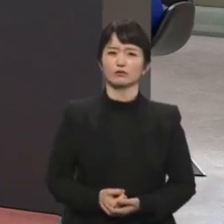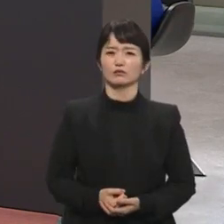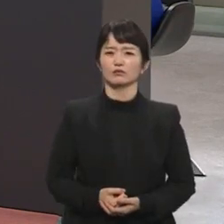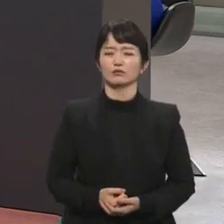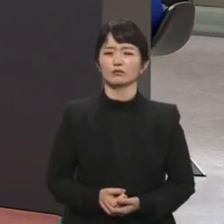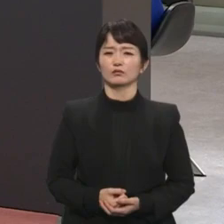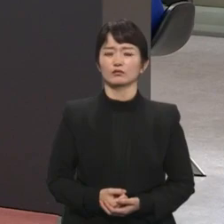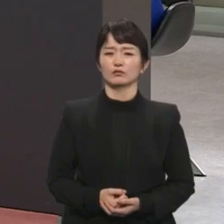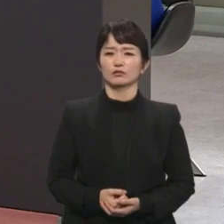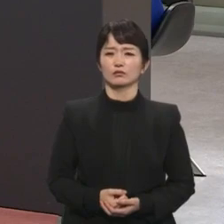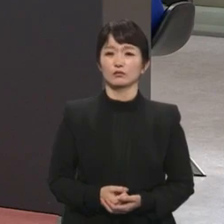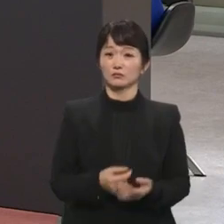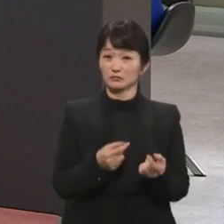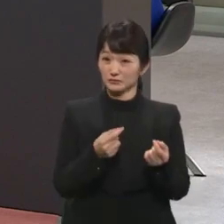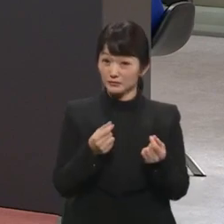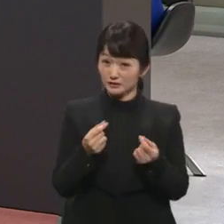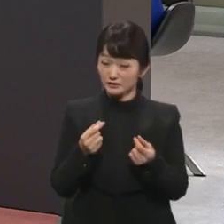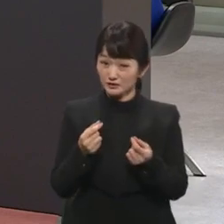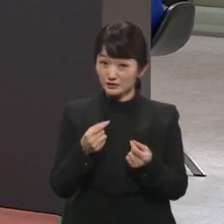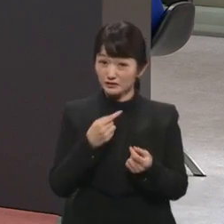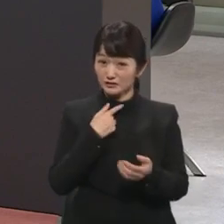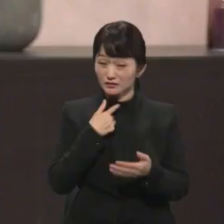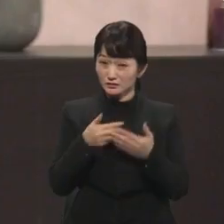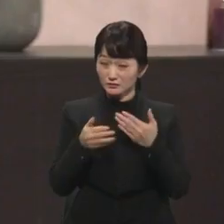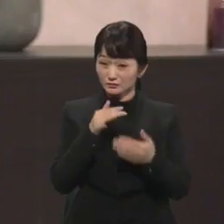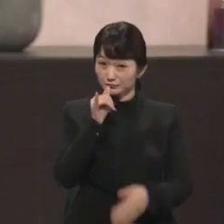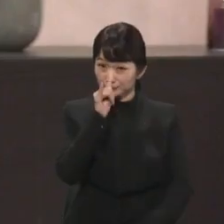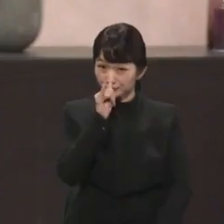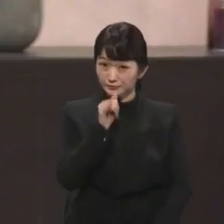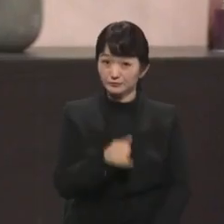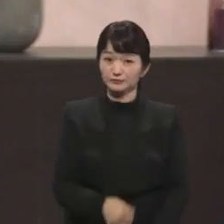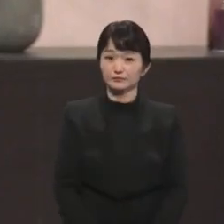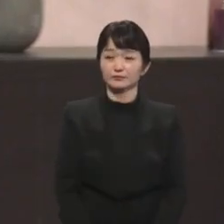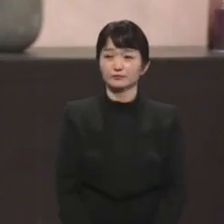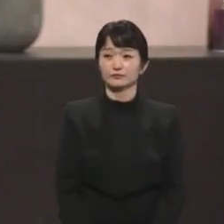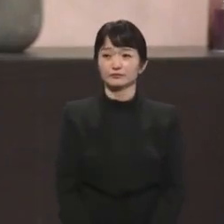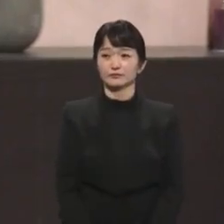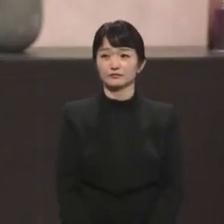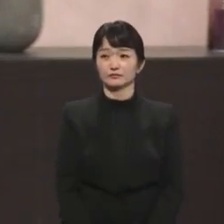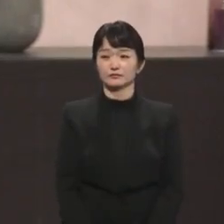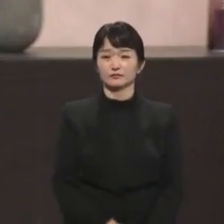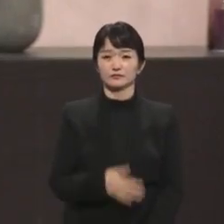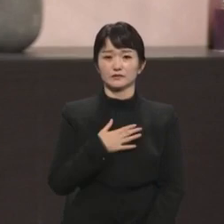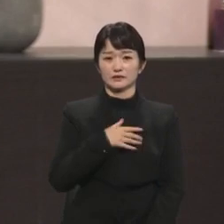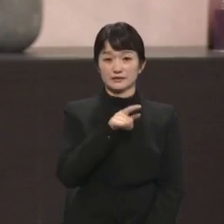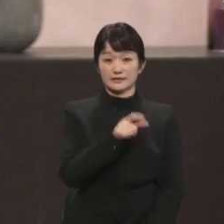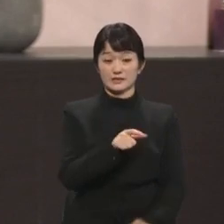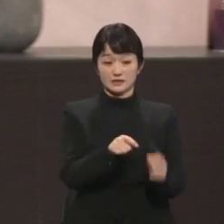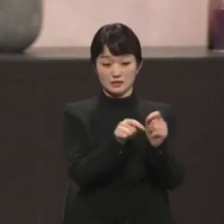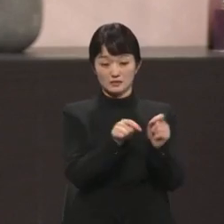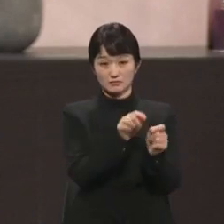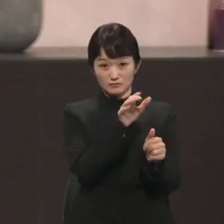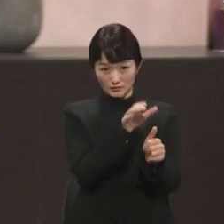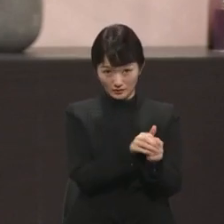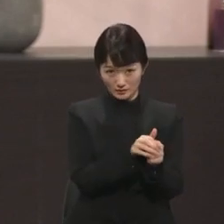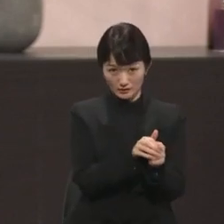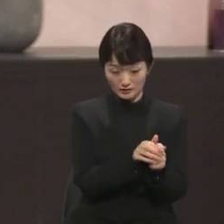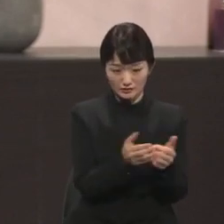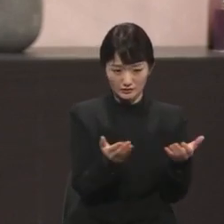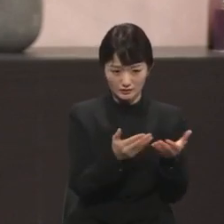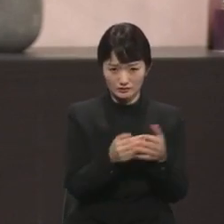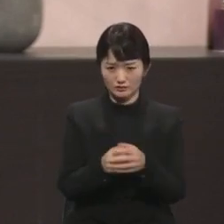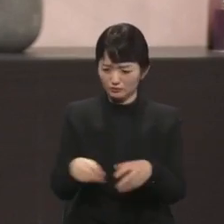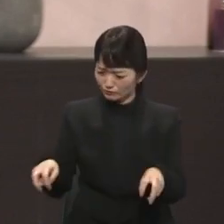이런 비슷한 경우를 좀 겪어 보신 적이 있으십니까 뭐 즉 저가 뭐 강력히 만 했기 때문에 교통 사고는 그렇게 뭐 사례는